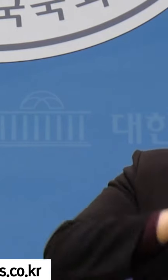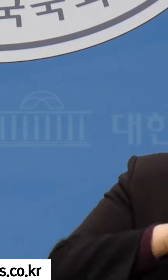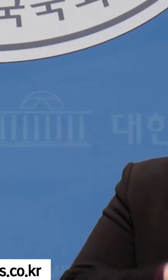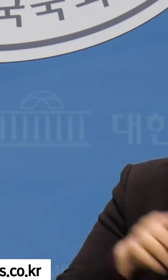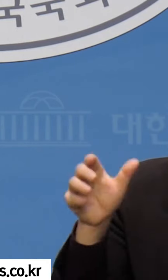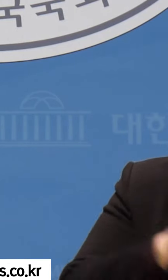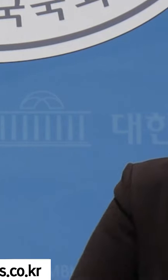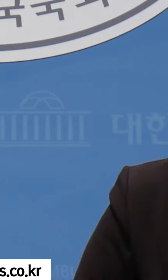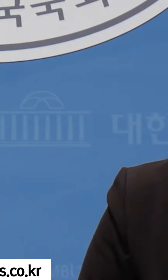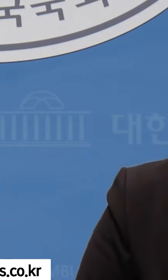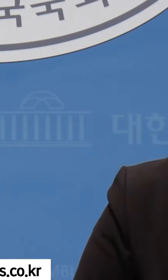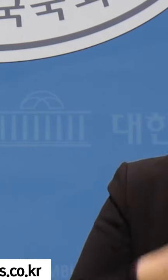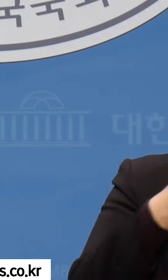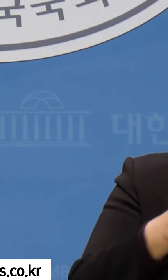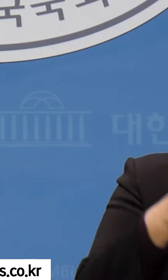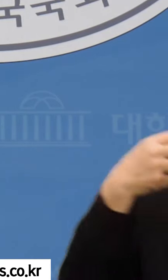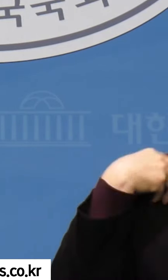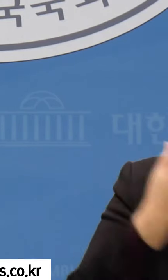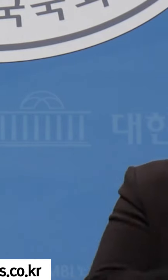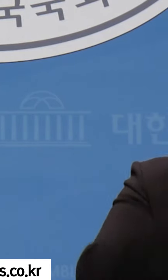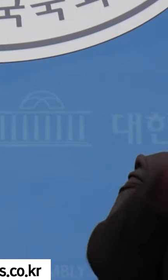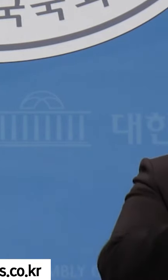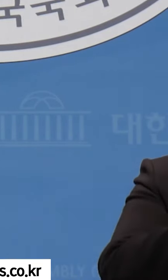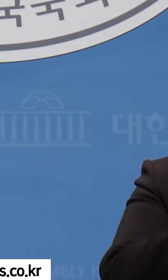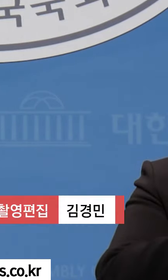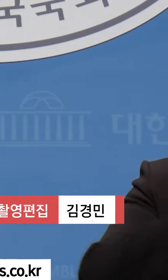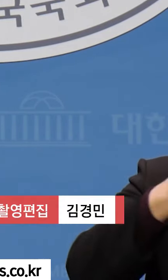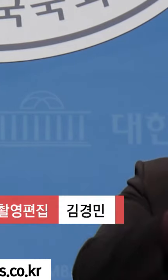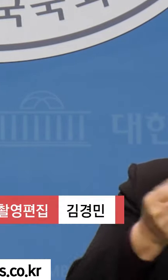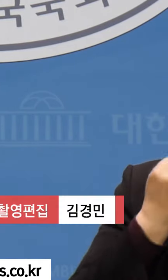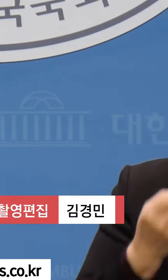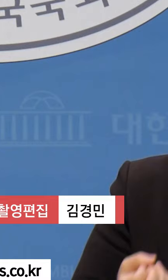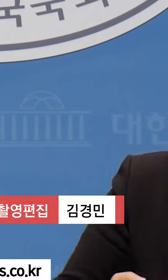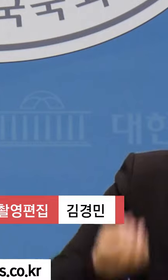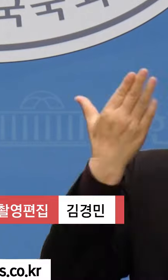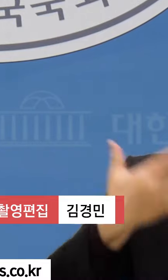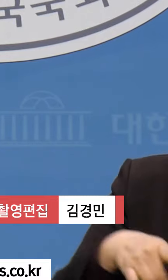윤석열 정부 성공과 국민의힘의 총선 승리를 위해서